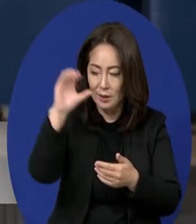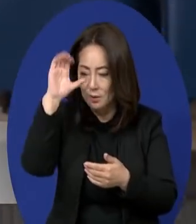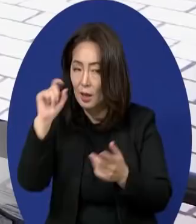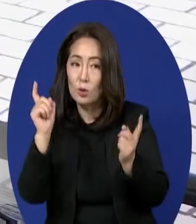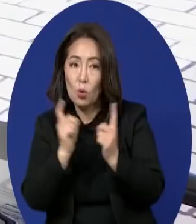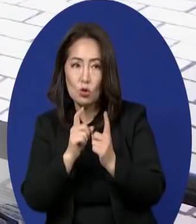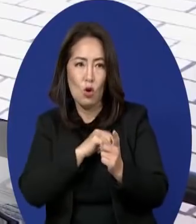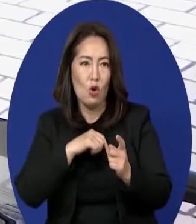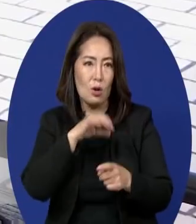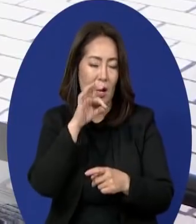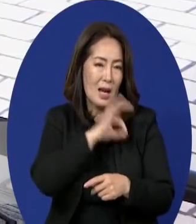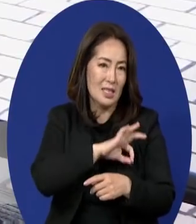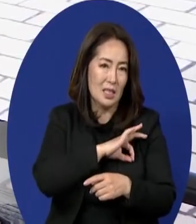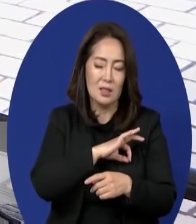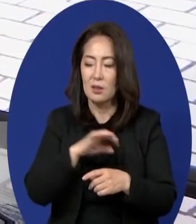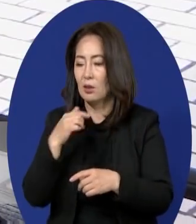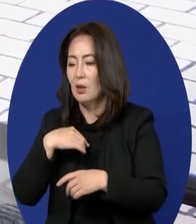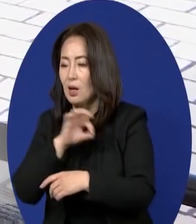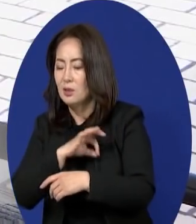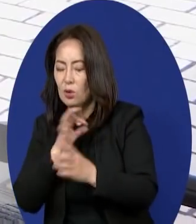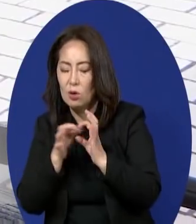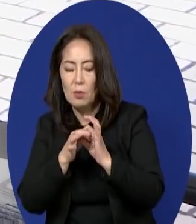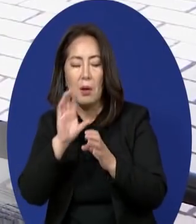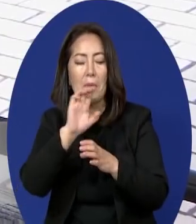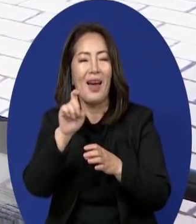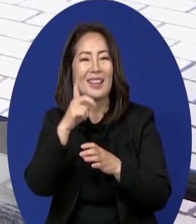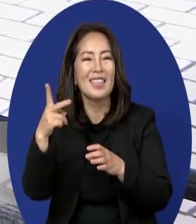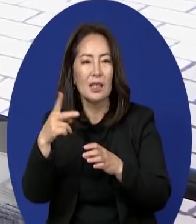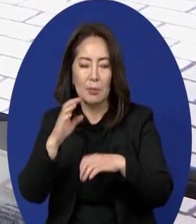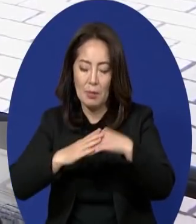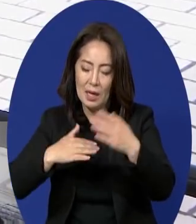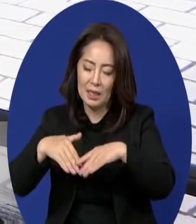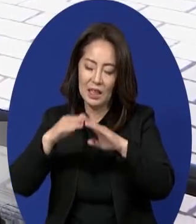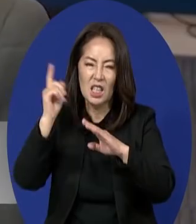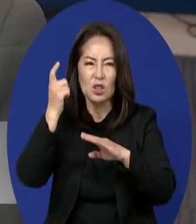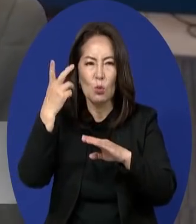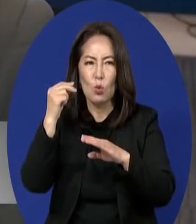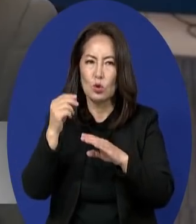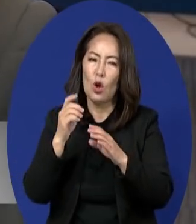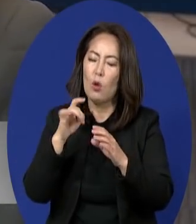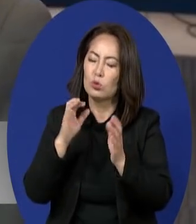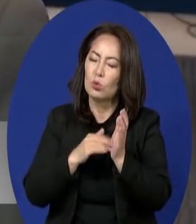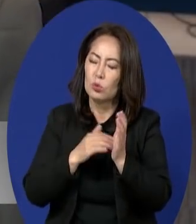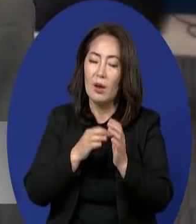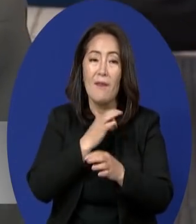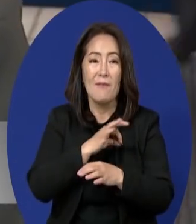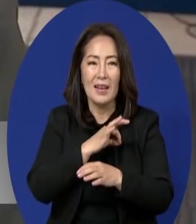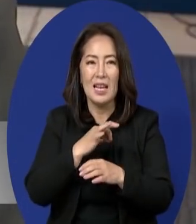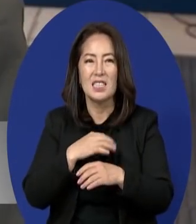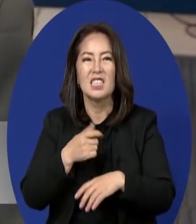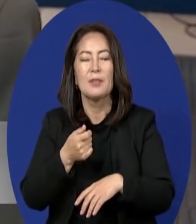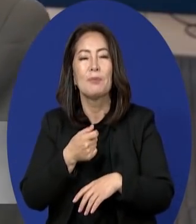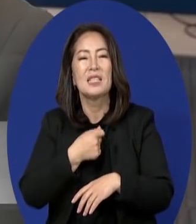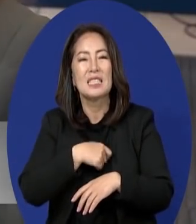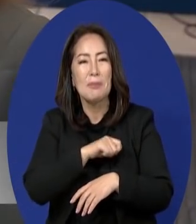сонирхлын үүднээс байгалийн хийн үнийг барих эрчим хүчний хомслоос гарах чиглэлд арга хэмжээ авахыг санал болголоо. Тухайлбал Франц, Испан энэ хямралд